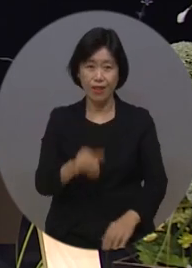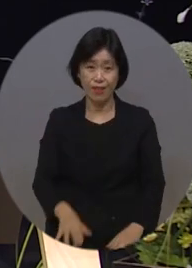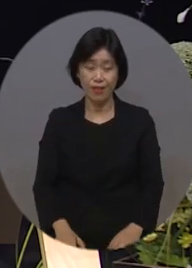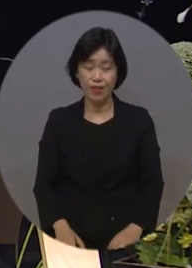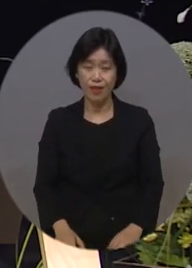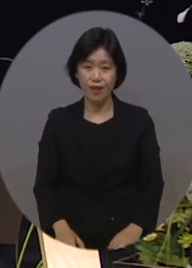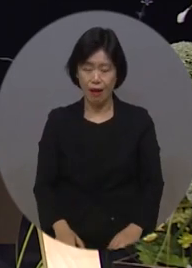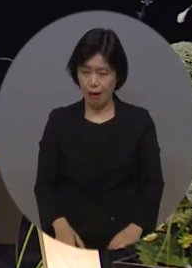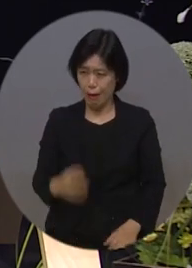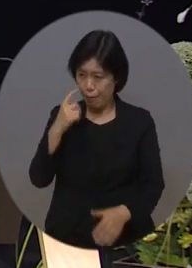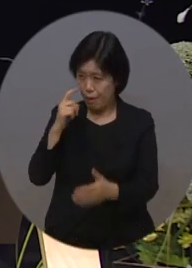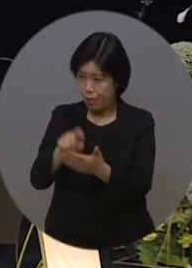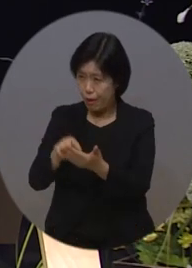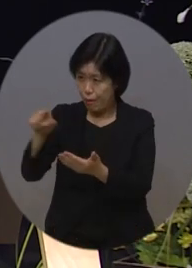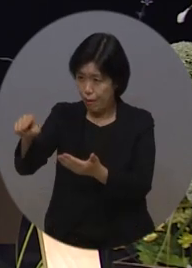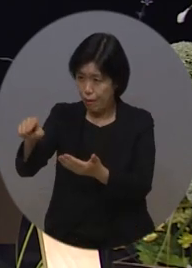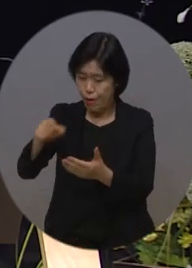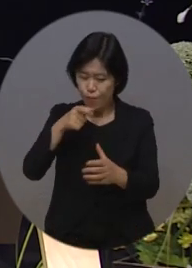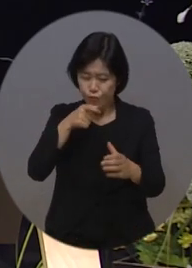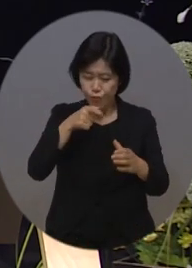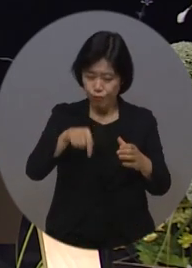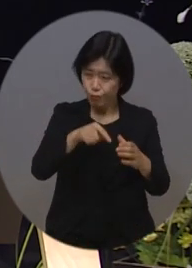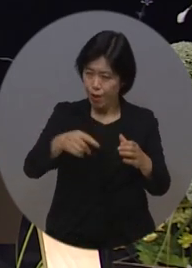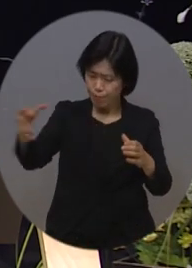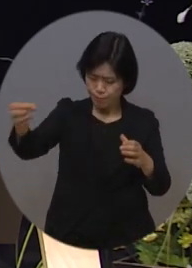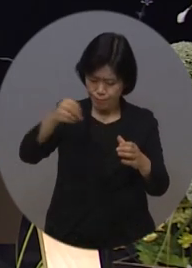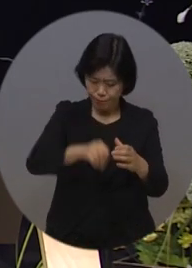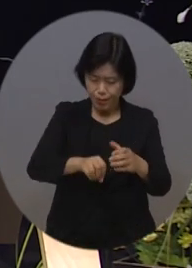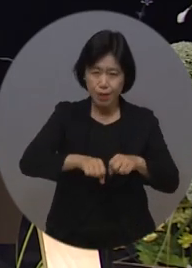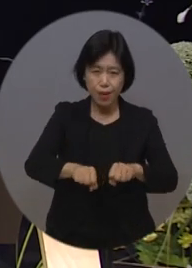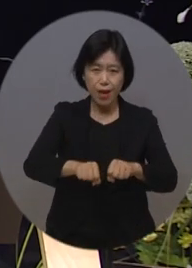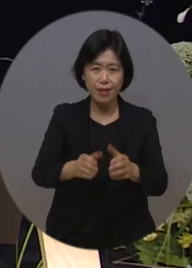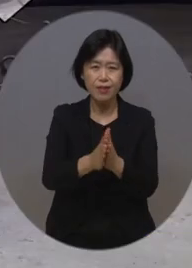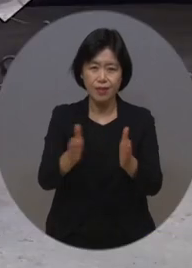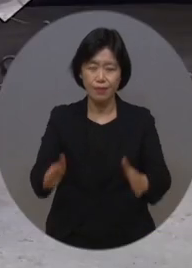스타킹에 대한 화자의 두려움이 엿보이기도 합니다.